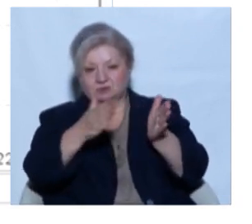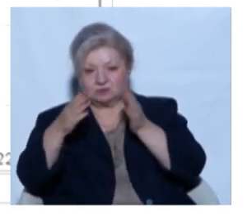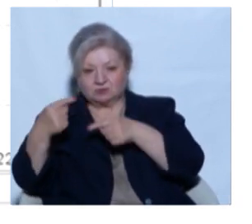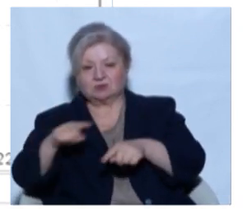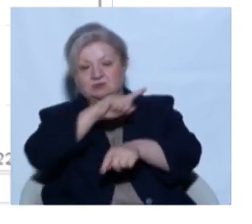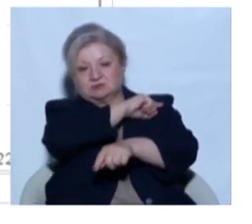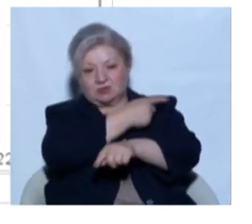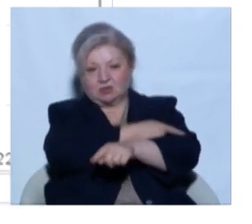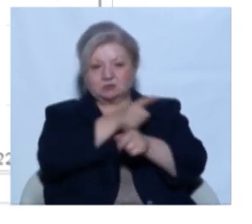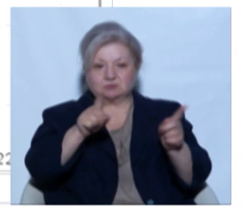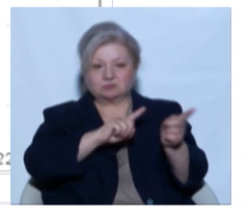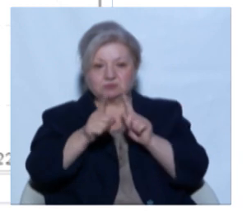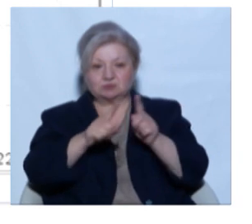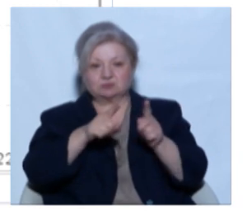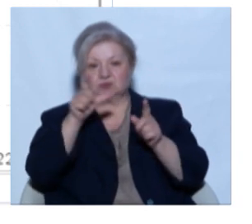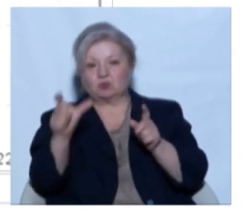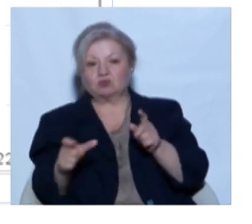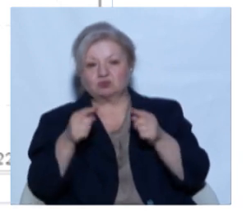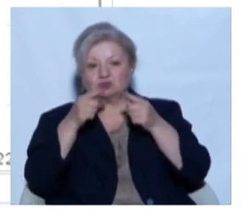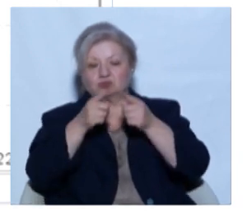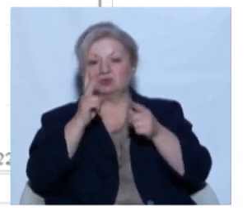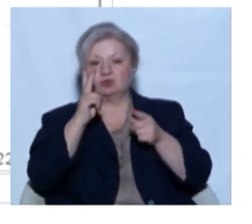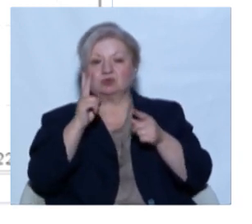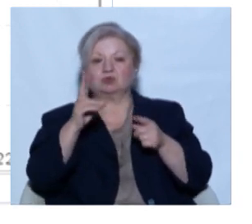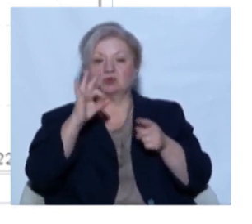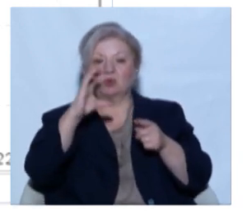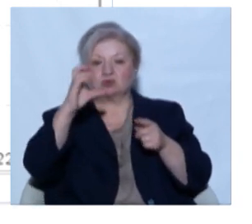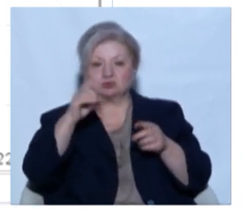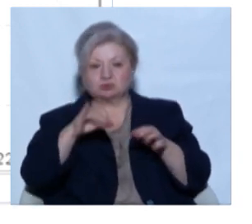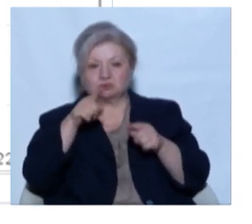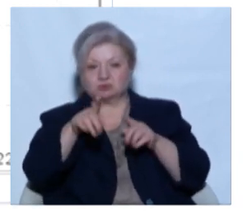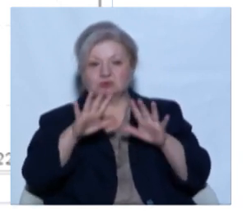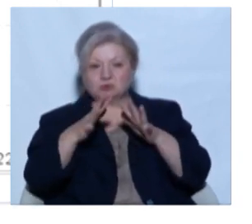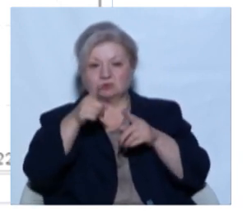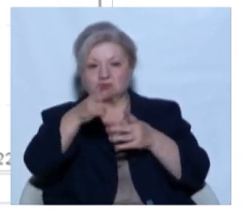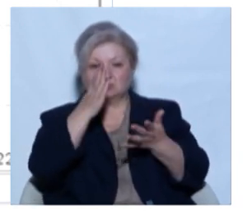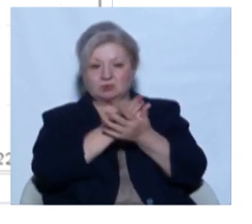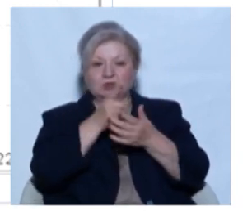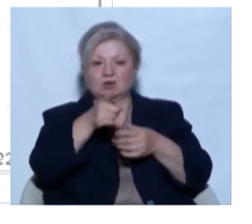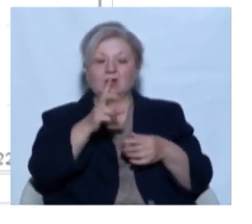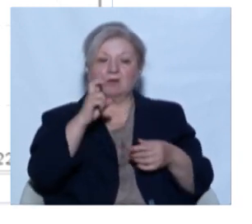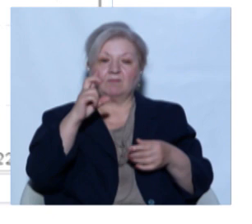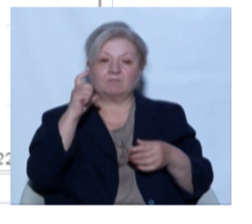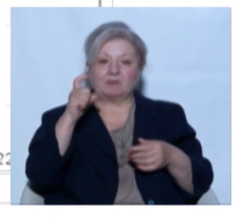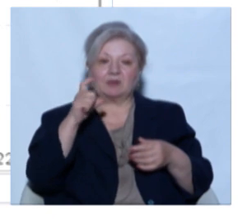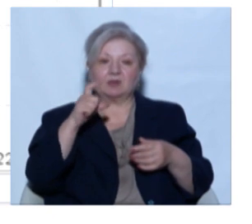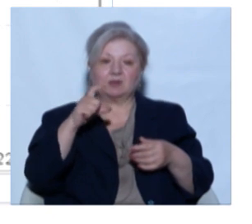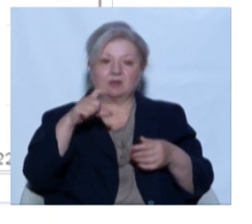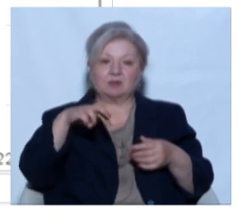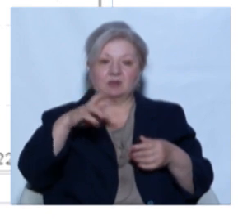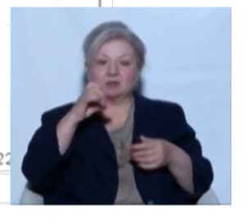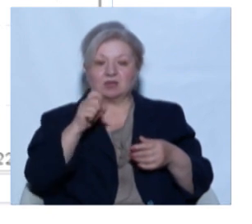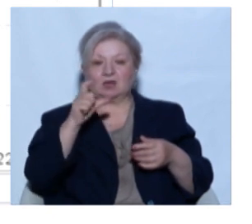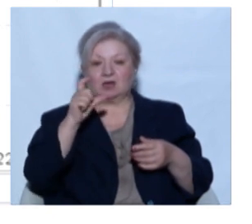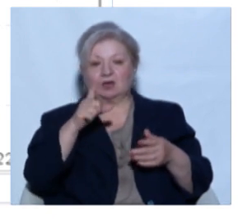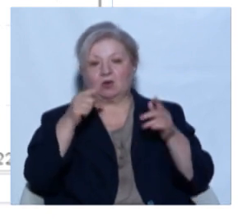ძალის ნამრავლი გადაადგილებაზე და ძალასა და გადაადგილება შორის კუთხის კოსინუსზე. ამ შემთხვევაში აი